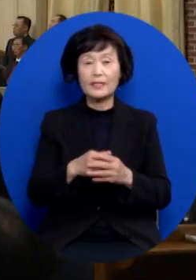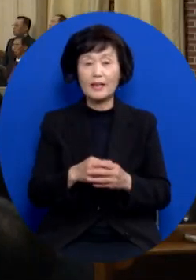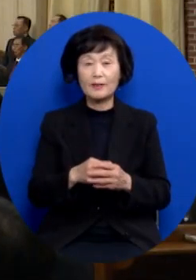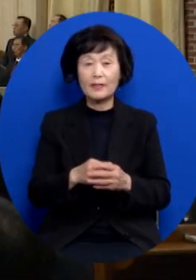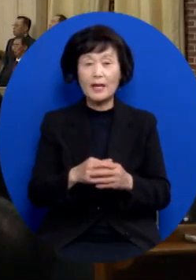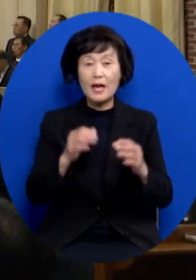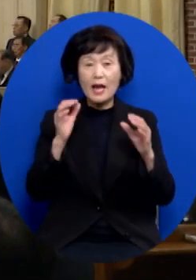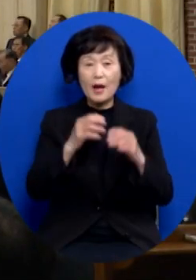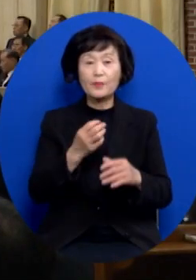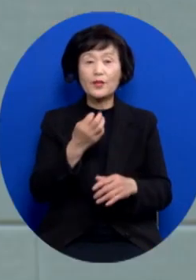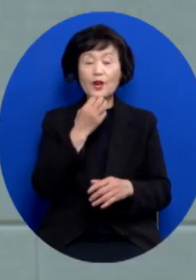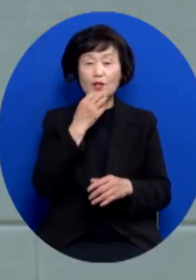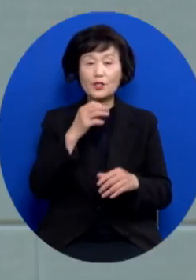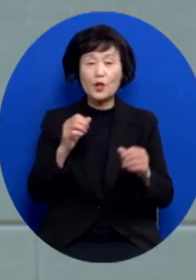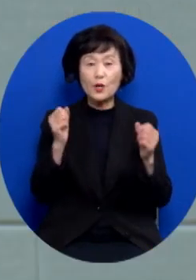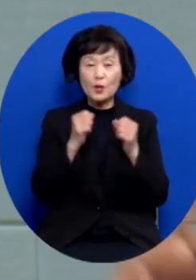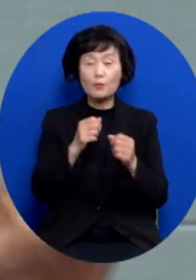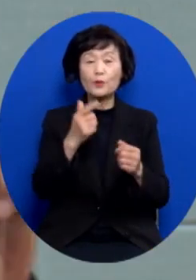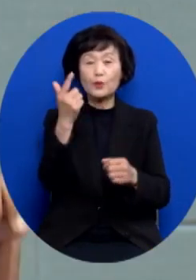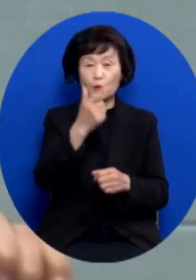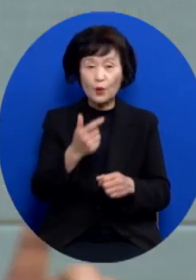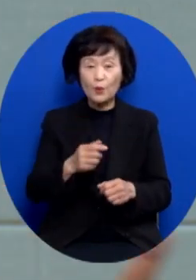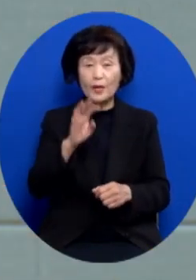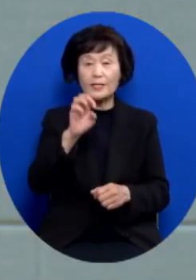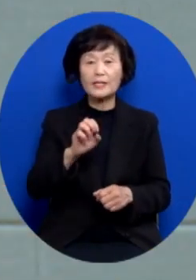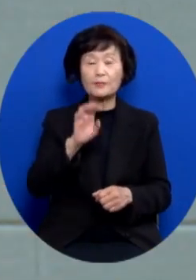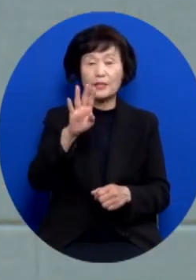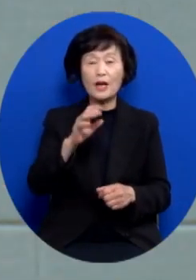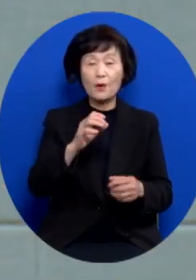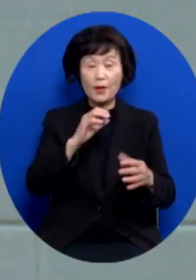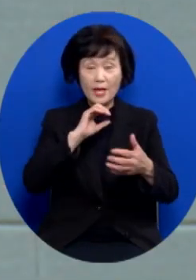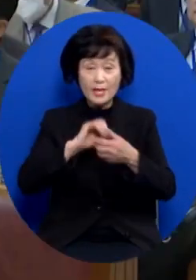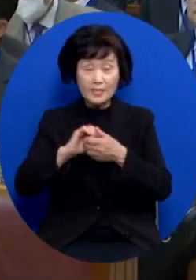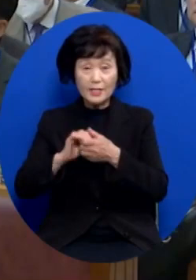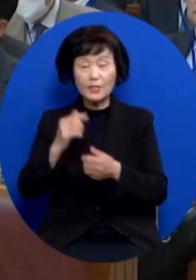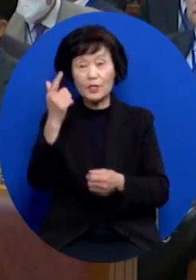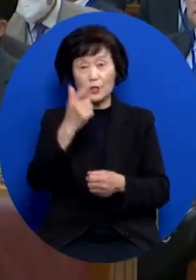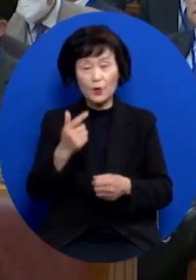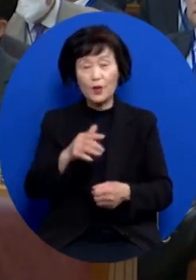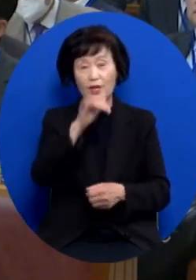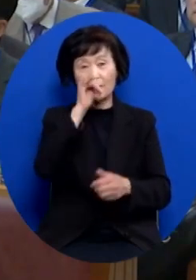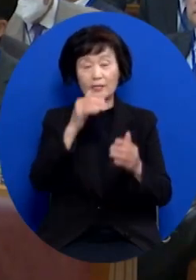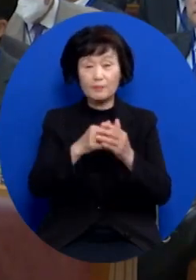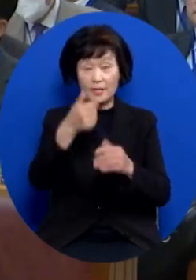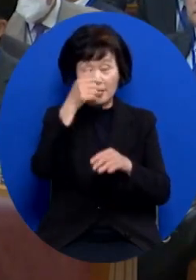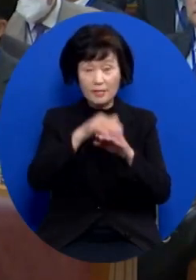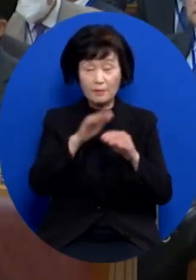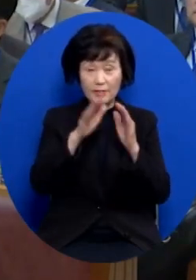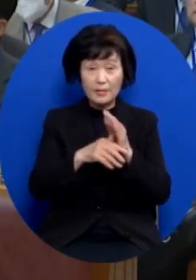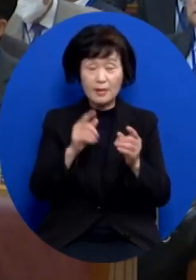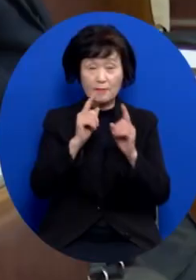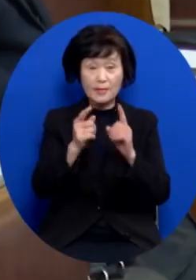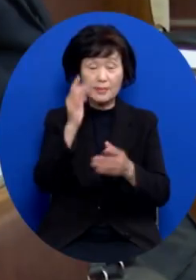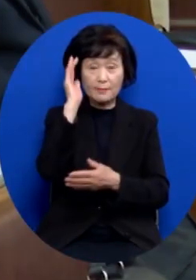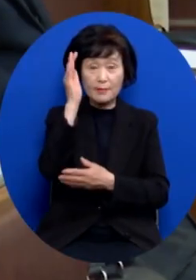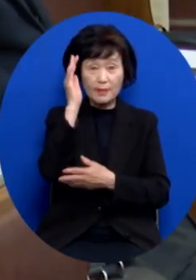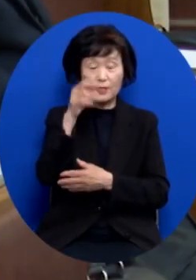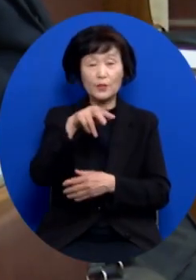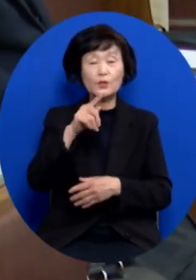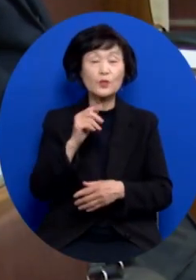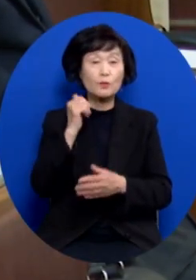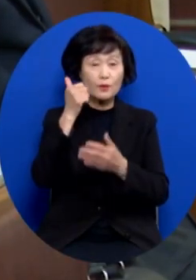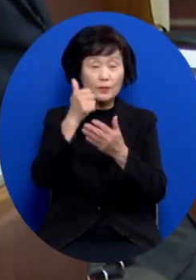예전 합동 서울 북로외 제44회 정기노회가 선유중앙교회에서 열렸습니다. 예배에서 말씀을 전한 노회장 송유화